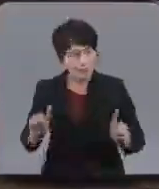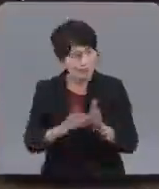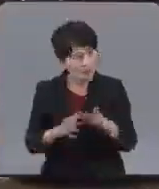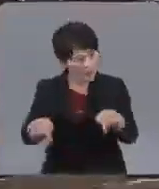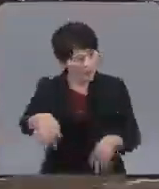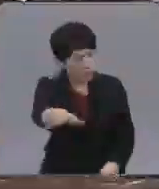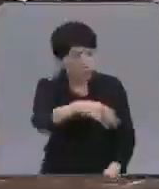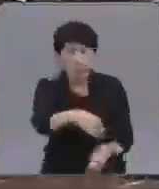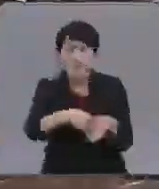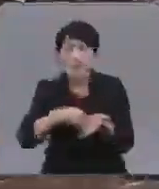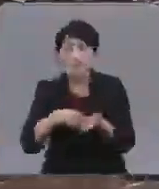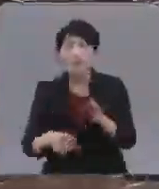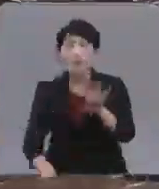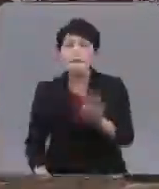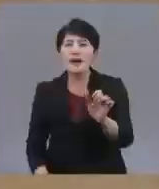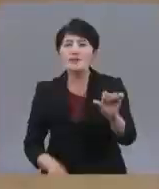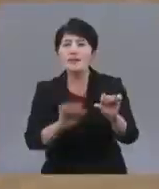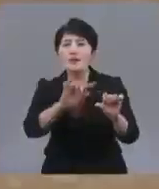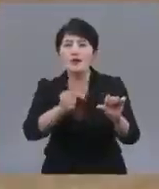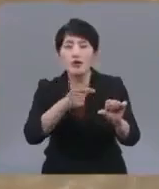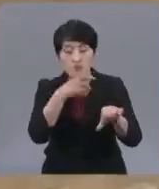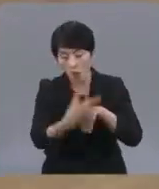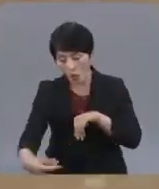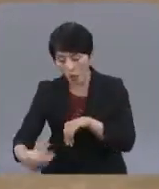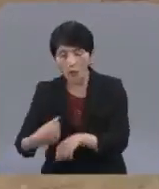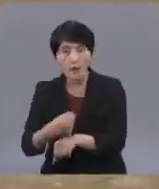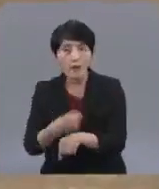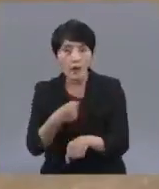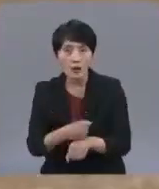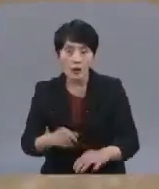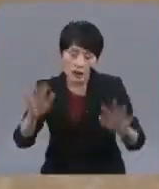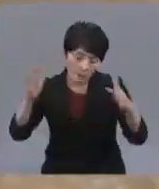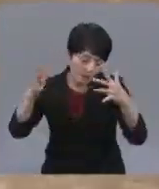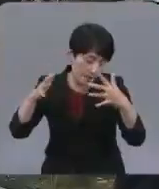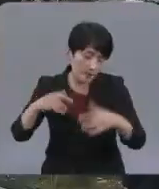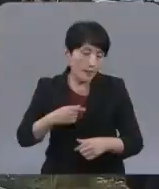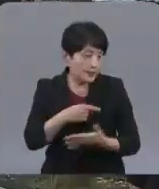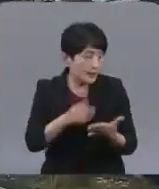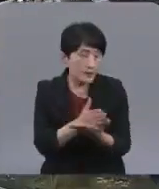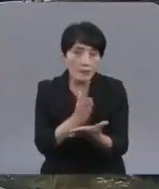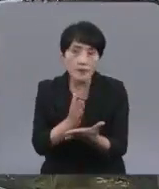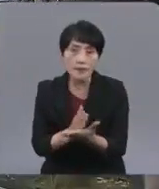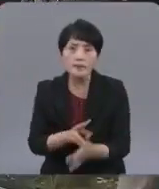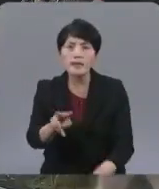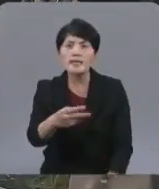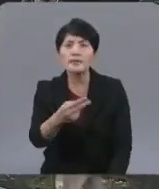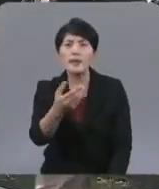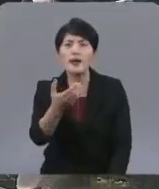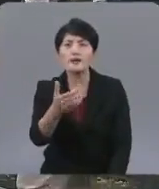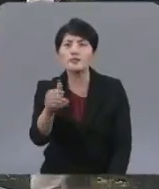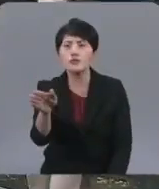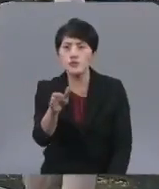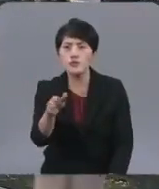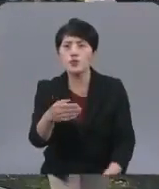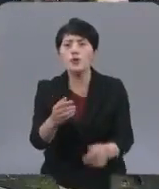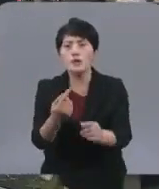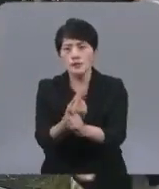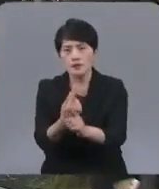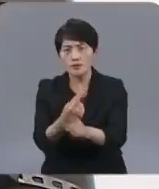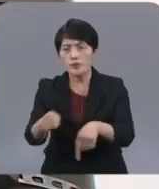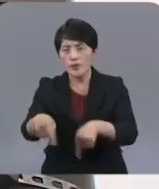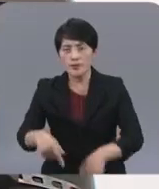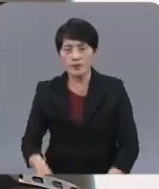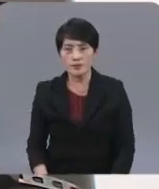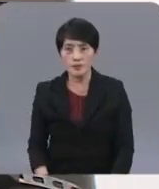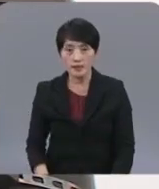gió mạnh xảy ra ở nhiều nơi cho đến sáng ngày 6 tháng 11 cơ quan phòng cháy chữa cháy cho biết đã triển khai hỗ trợ thoát nước cho 45 nơi và